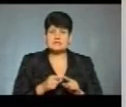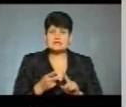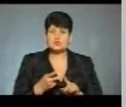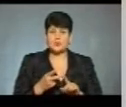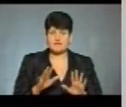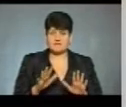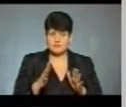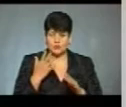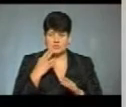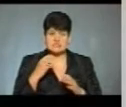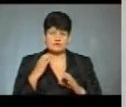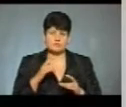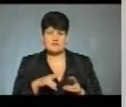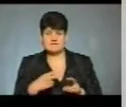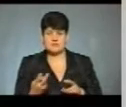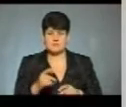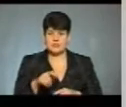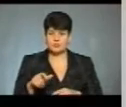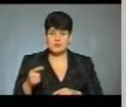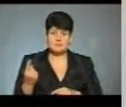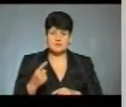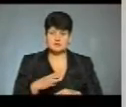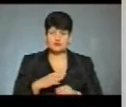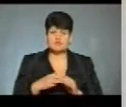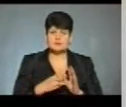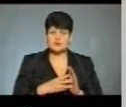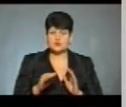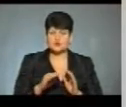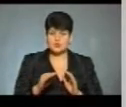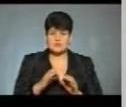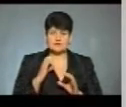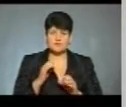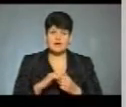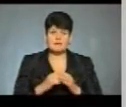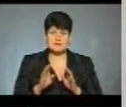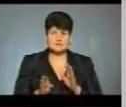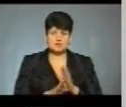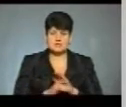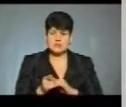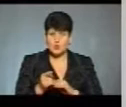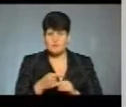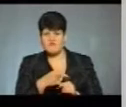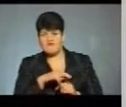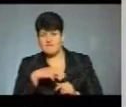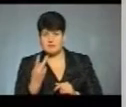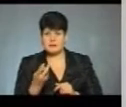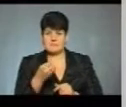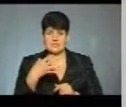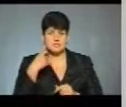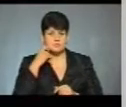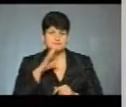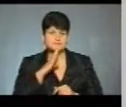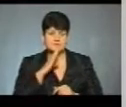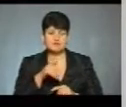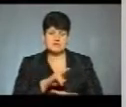випадок, коли з автобуса випали люди. Перший стався 18 жовтня. З автобуса Кам'янець-Подільський – Тернопіль випала 15-річна дівчина.